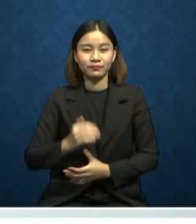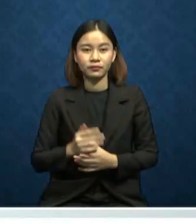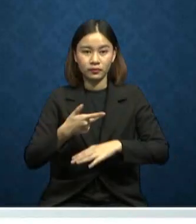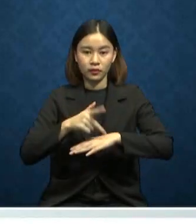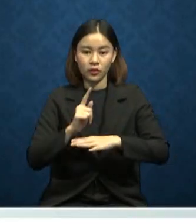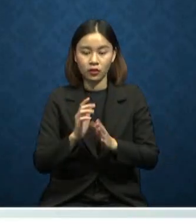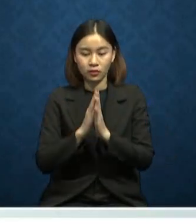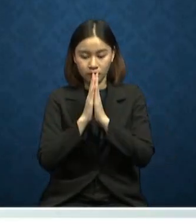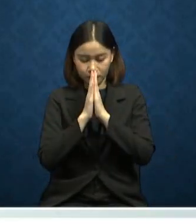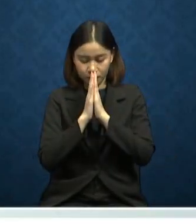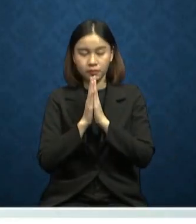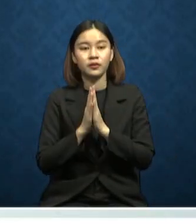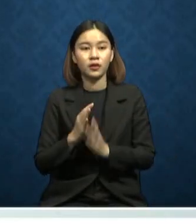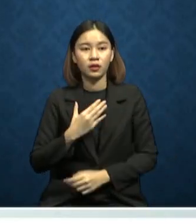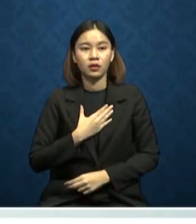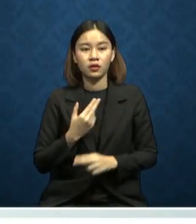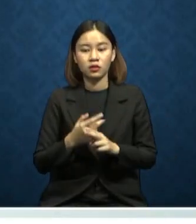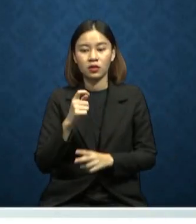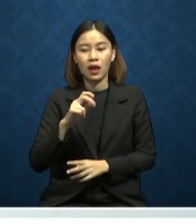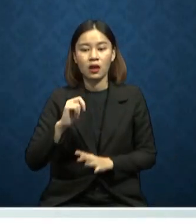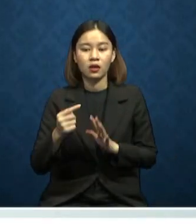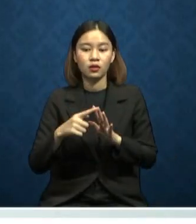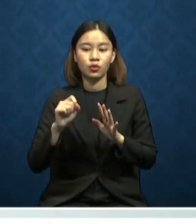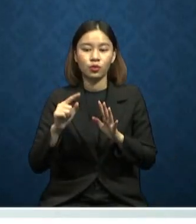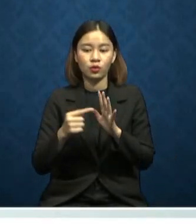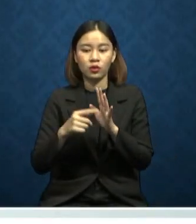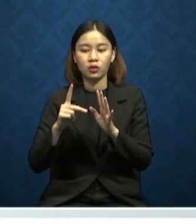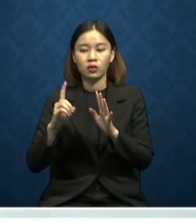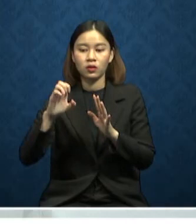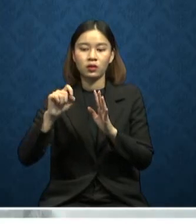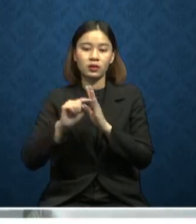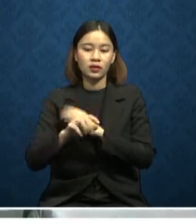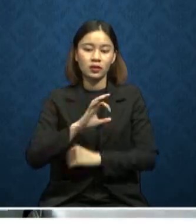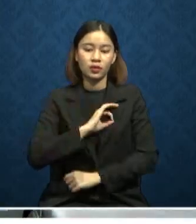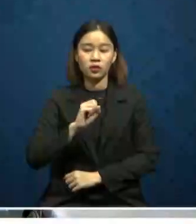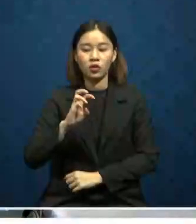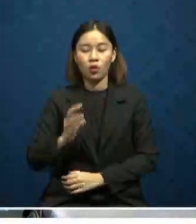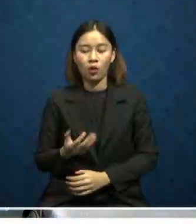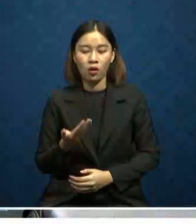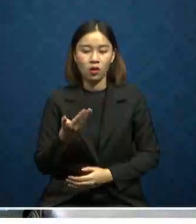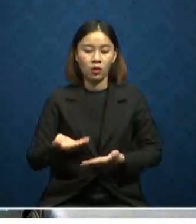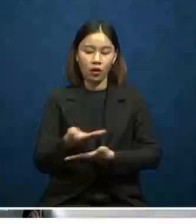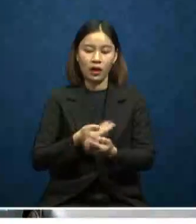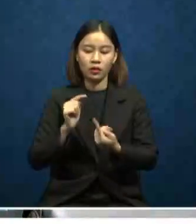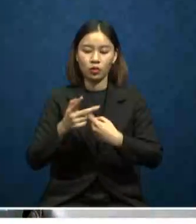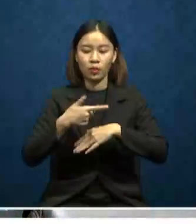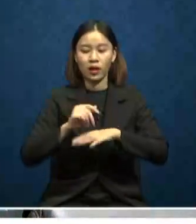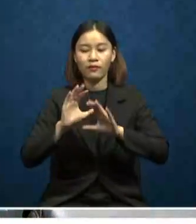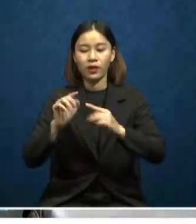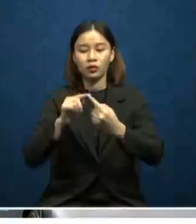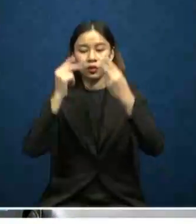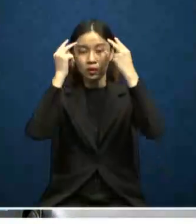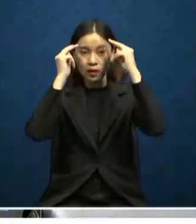กราบเรียนท่านประธานที่เคารพครับกระผมอนุศักดิ์งษ์มาลัยสมาชิกวุฒิสภาขออนุญาตกราบเรียนหารือผ่านท่านประธานไปยัง